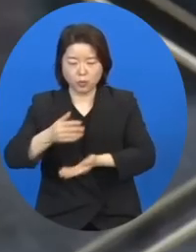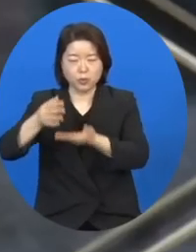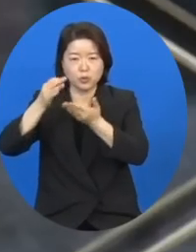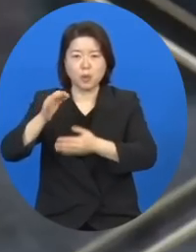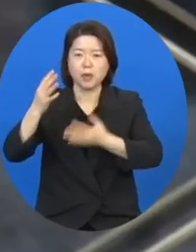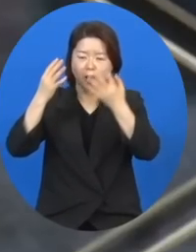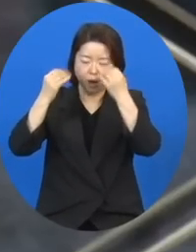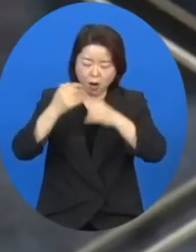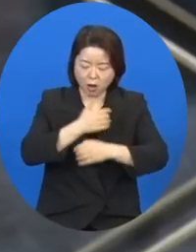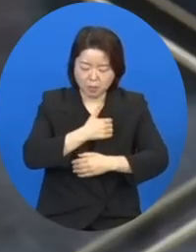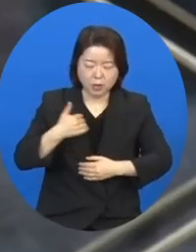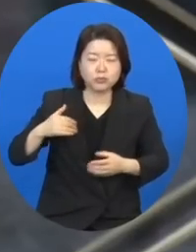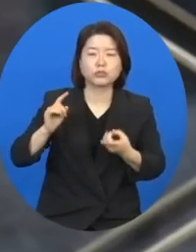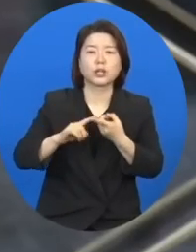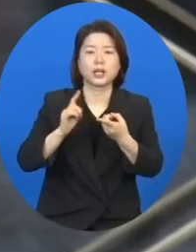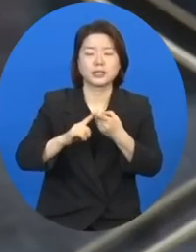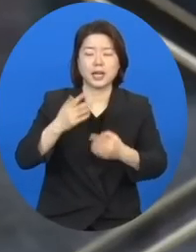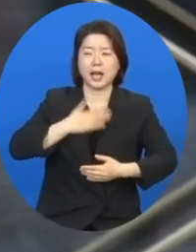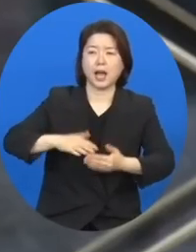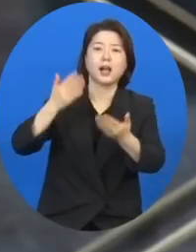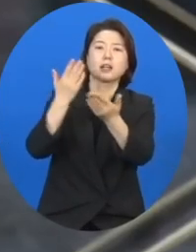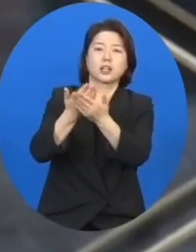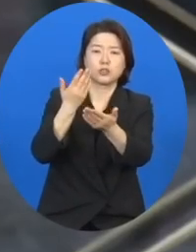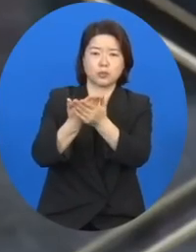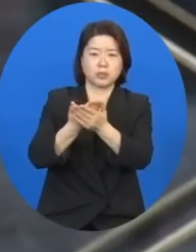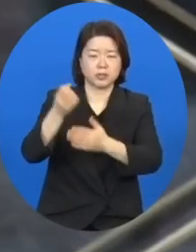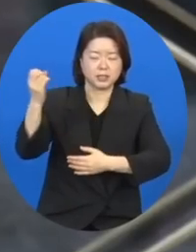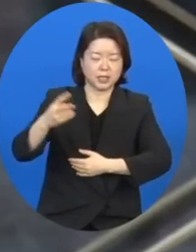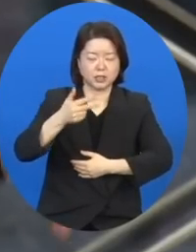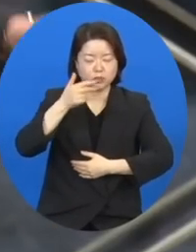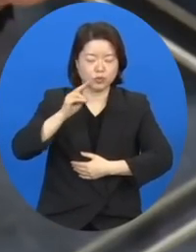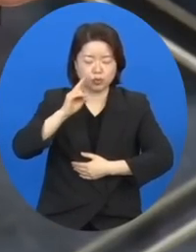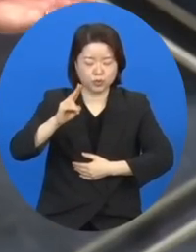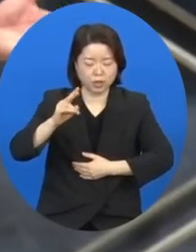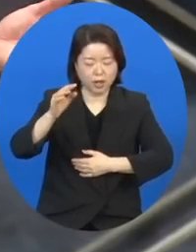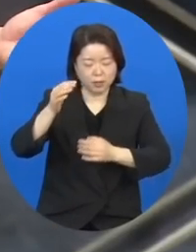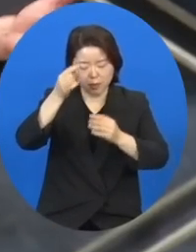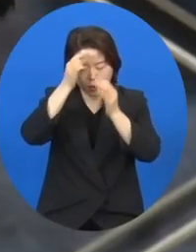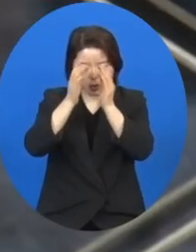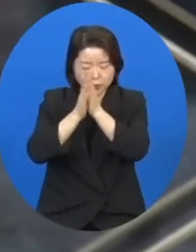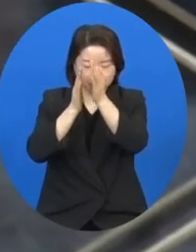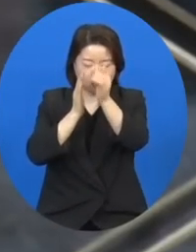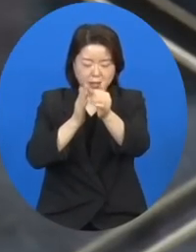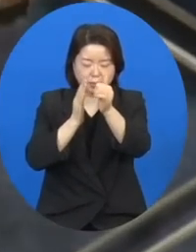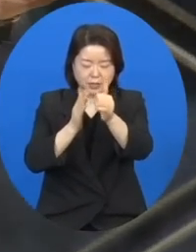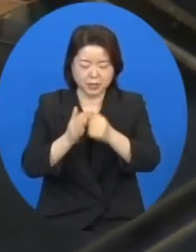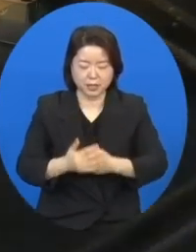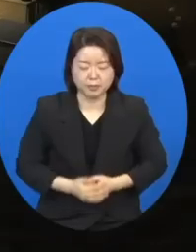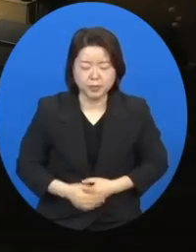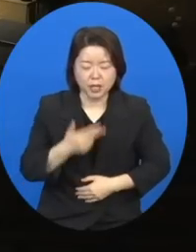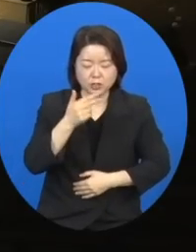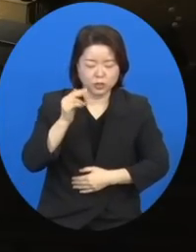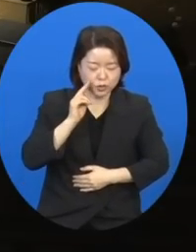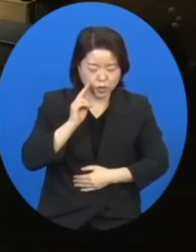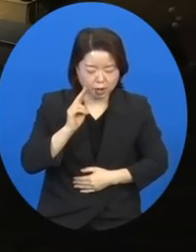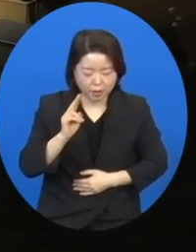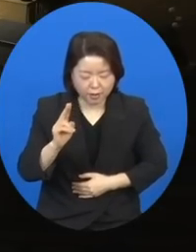얼마나 풍성한지를 알게 하여 주옵소서. 다시 한번 주여 한번 외치고 기도하겠습니다. 주여,